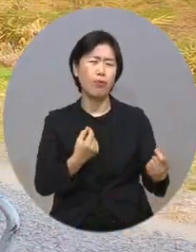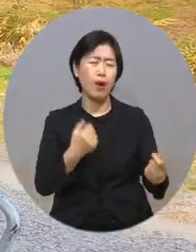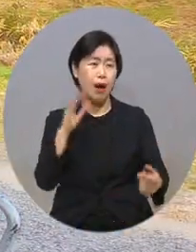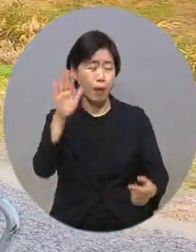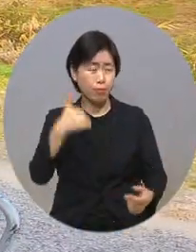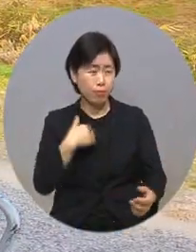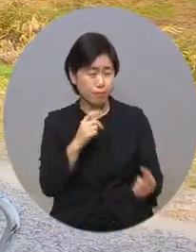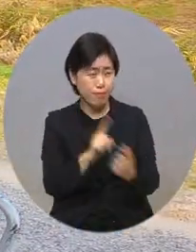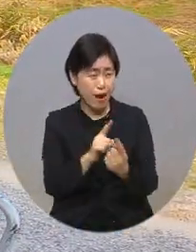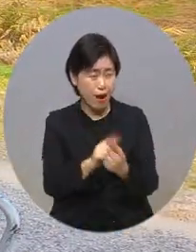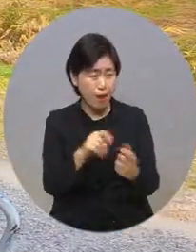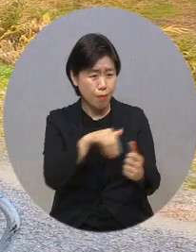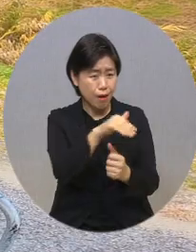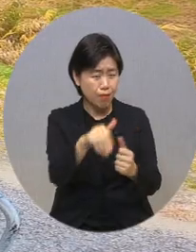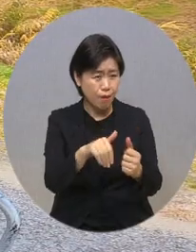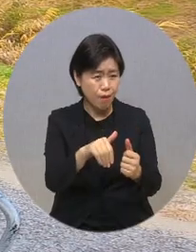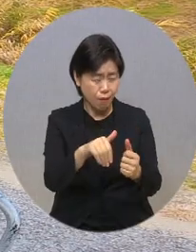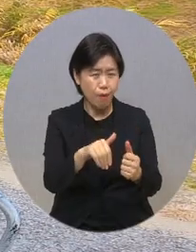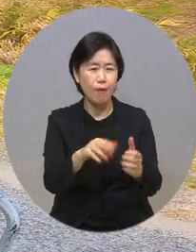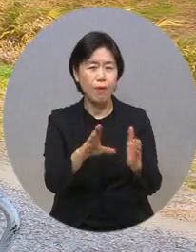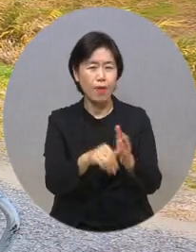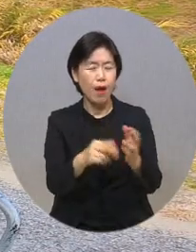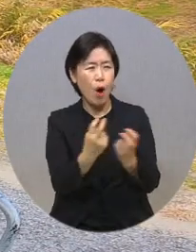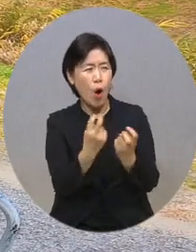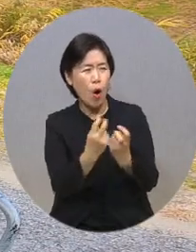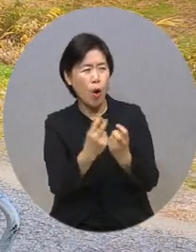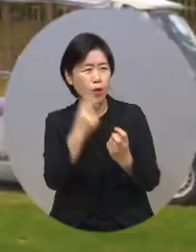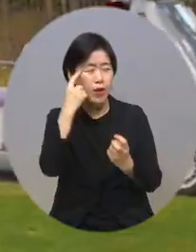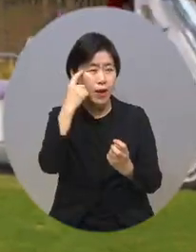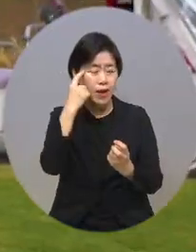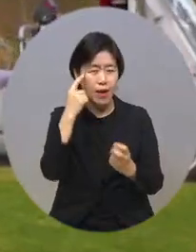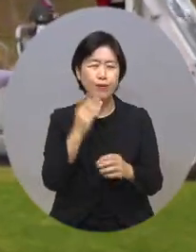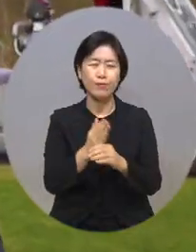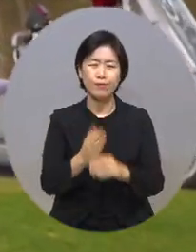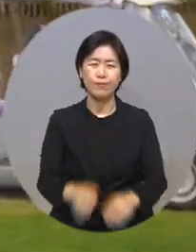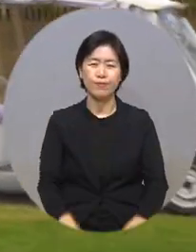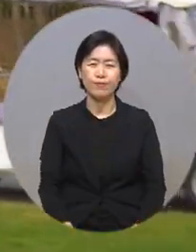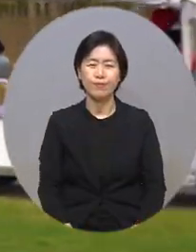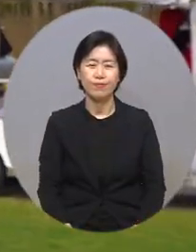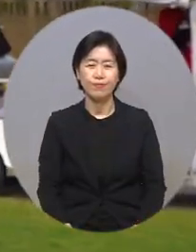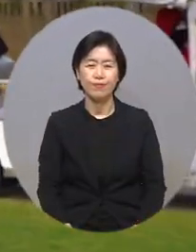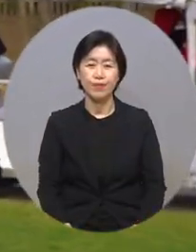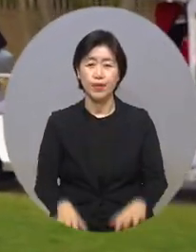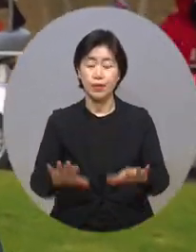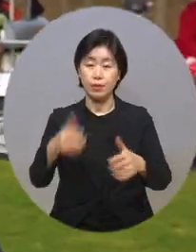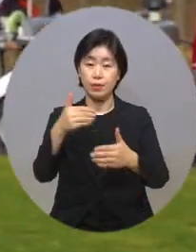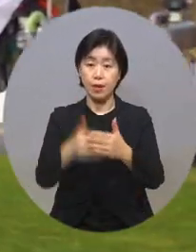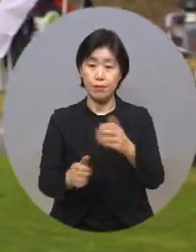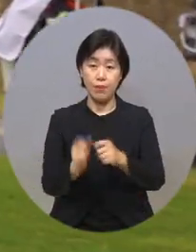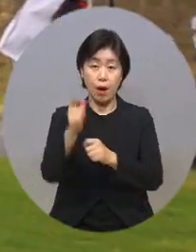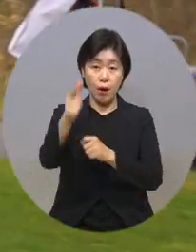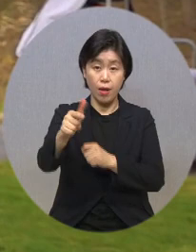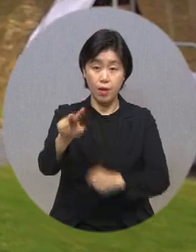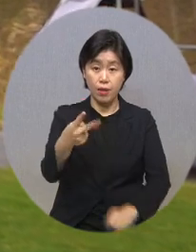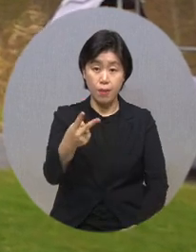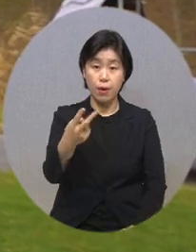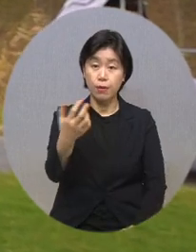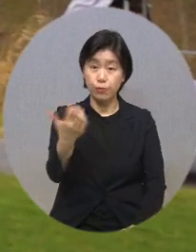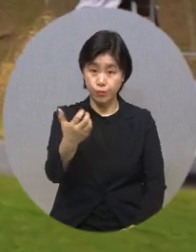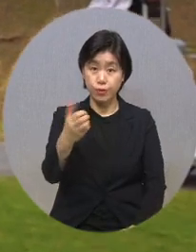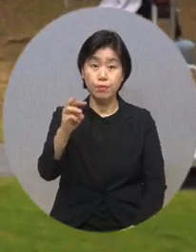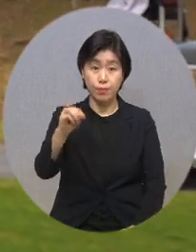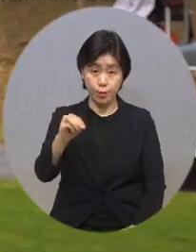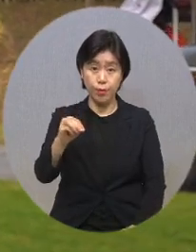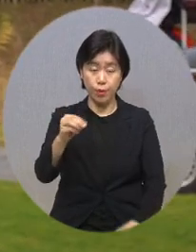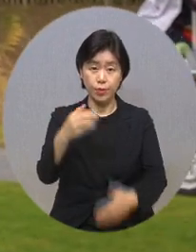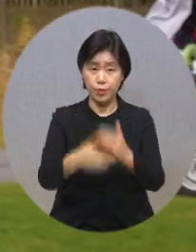것 같다. 나 저때 어떻게 멘탈을 잡지 이 생각을 하고 있어. 맞아 멘탈. 남거리가 대략 그래도 290 정도?